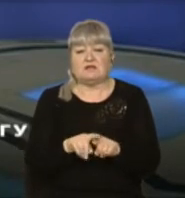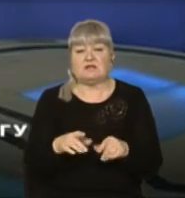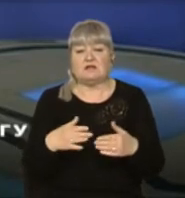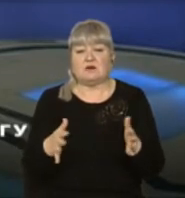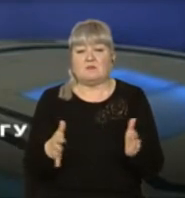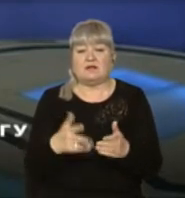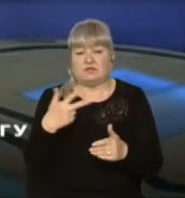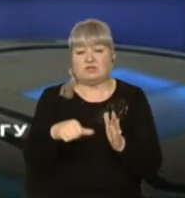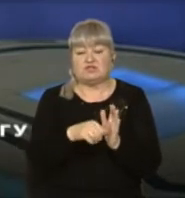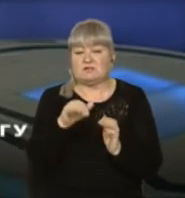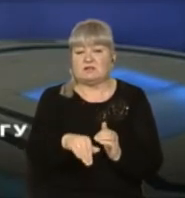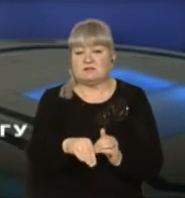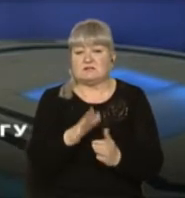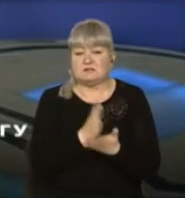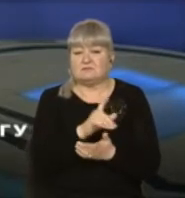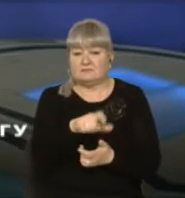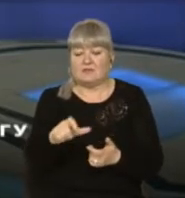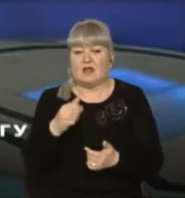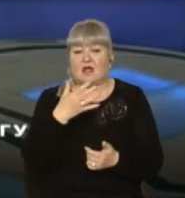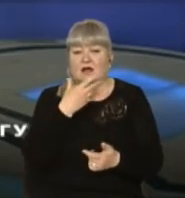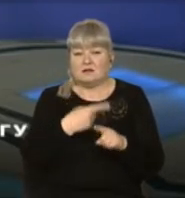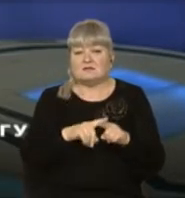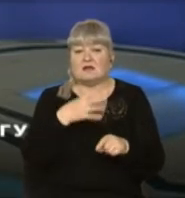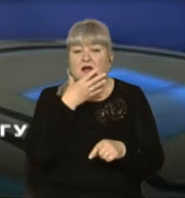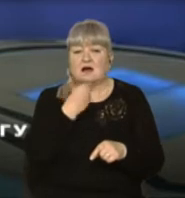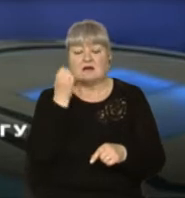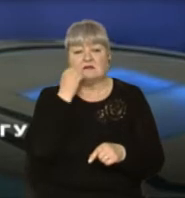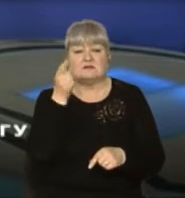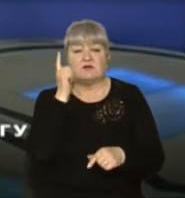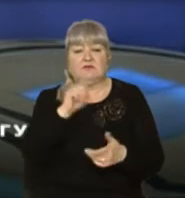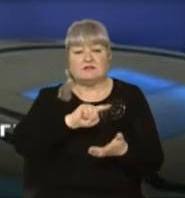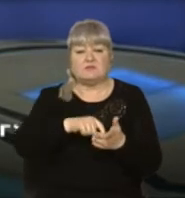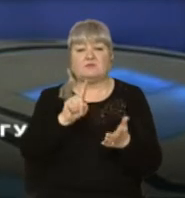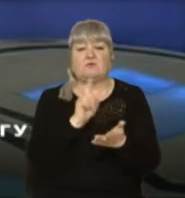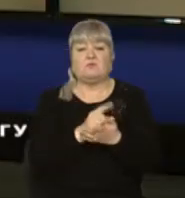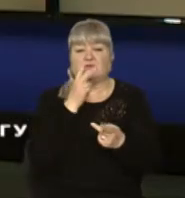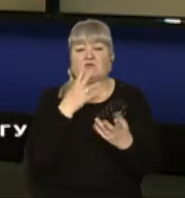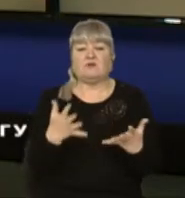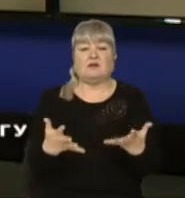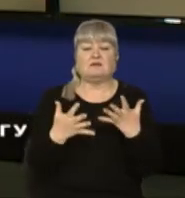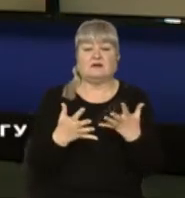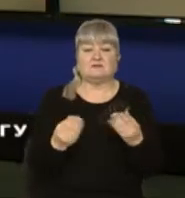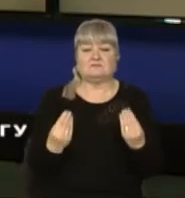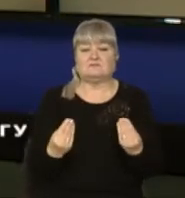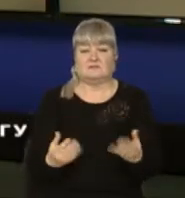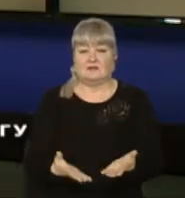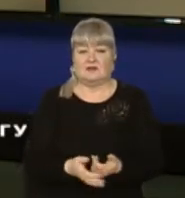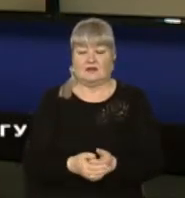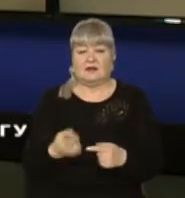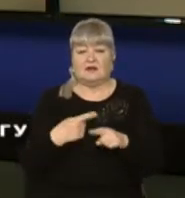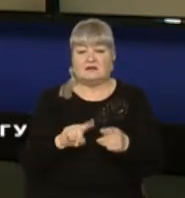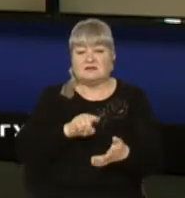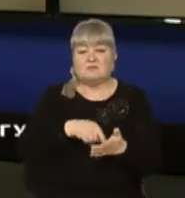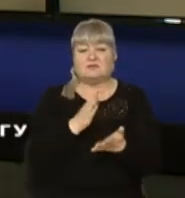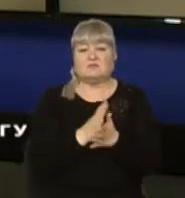все-таки 36 тисяч населення, це є гарне старинне місто, воно взагалі повинно виглядати, розумієте, як Ізюминка. Тому що це є місто, яке